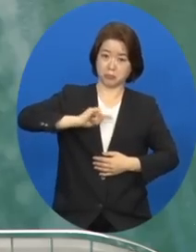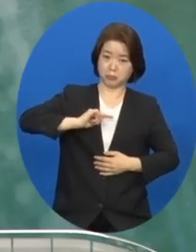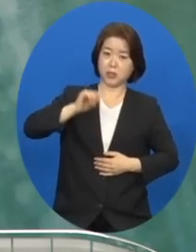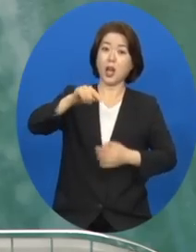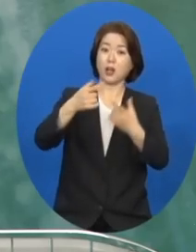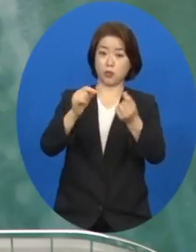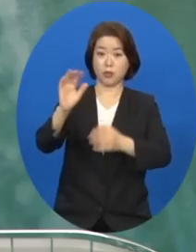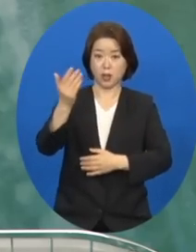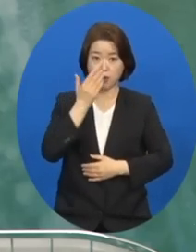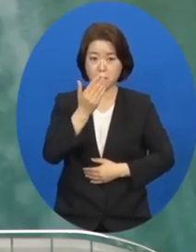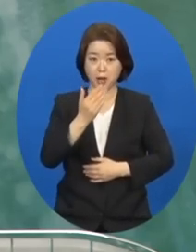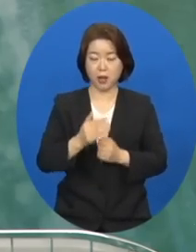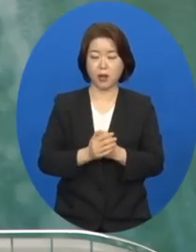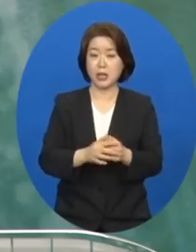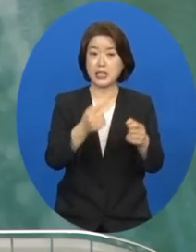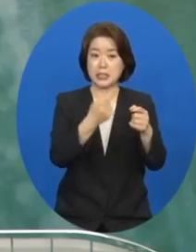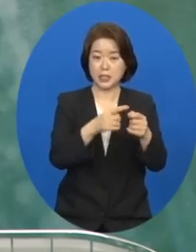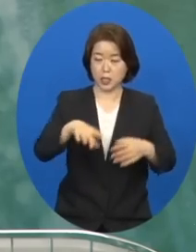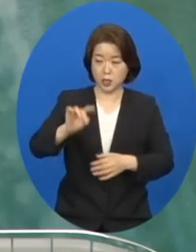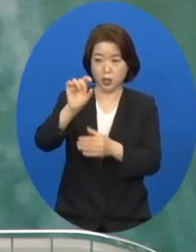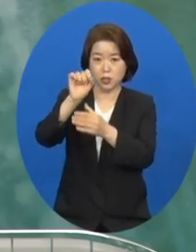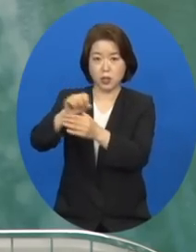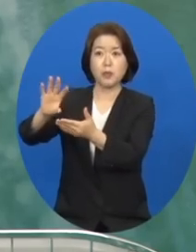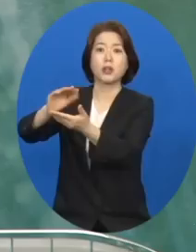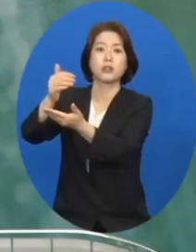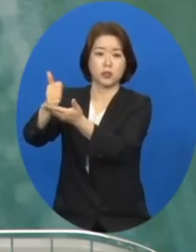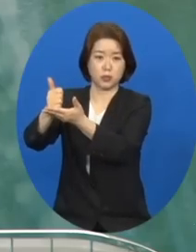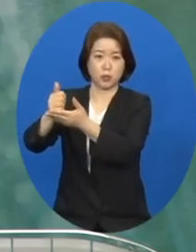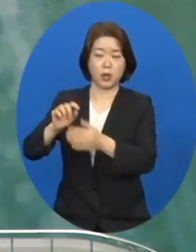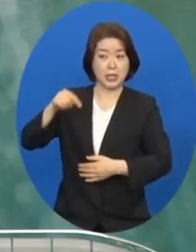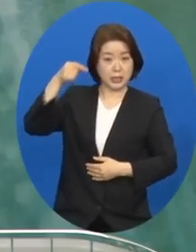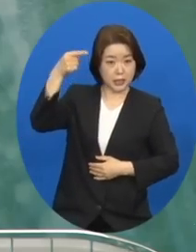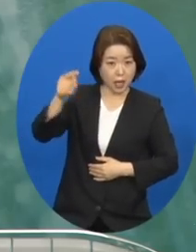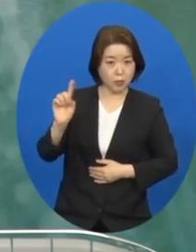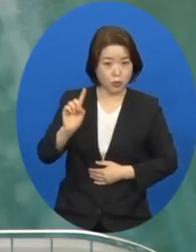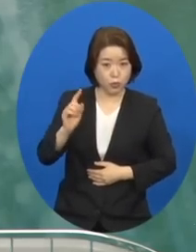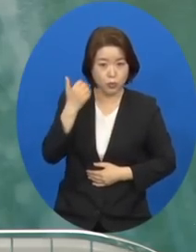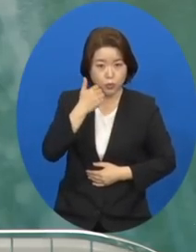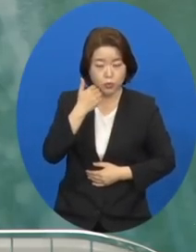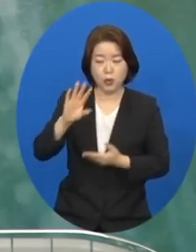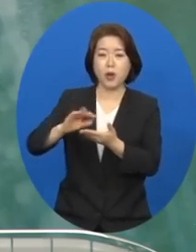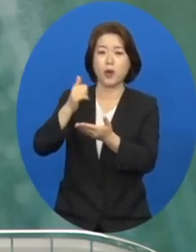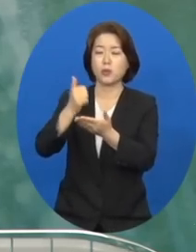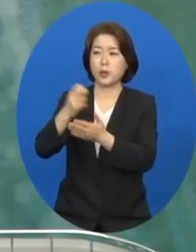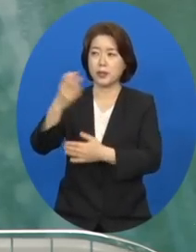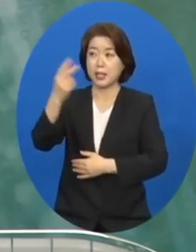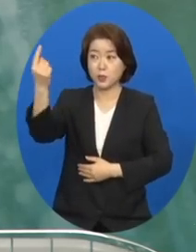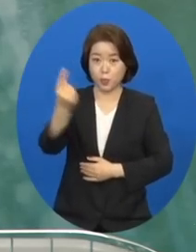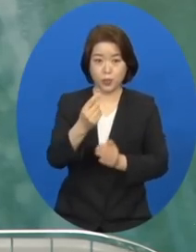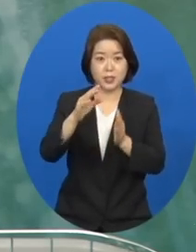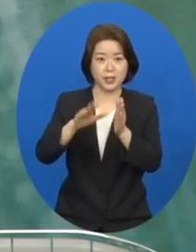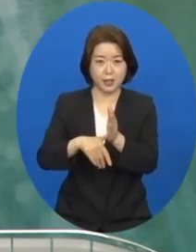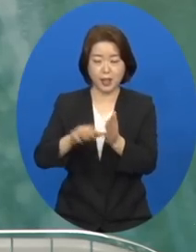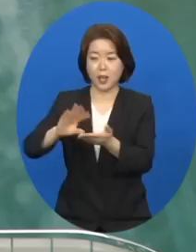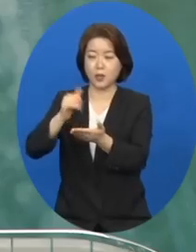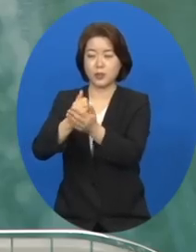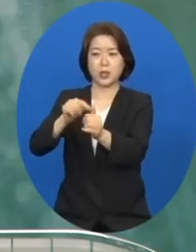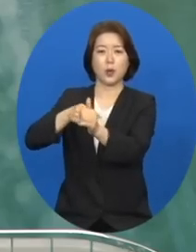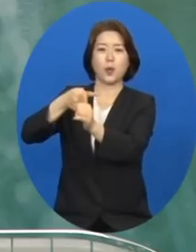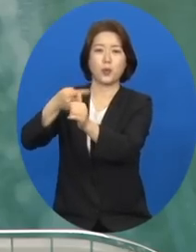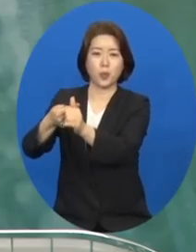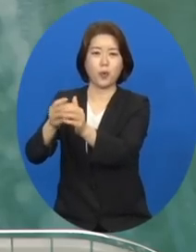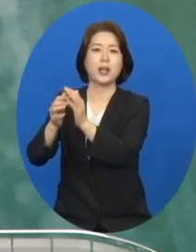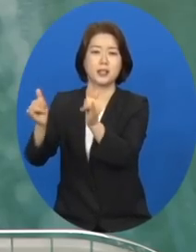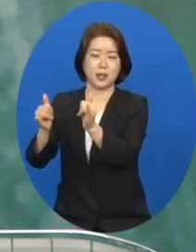것입니다 첫째는 첫 열매의 이신 그리스도 요 그 다음은 그리스도께서 재림하실 때에 그리스도께서 속한